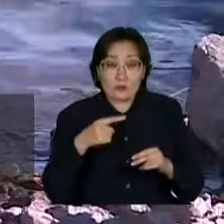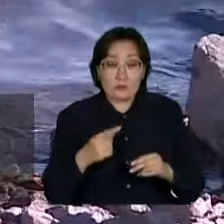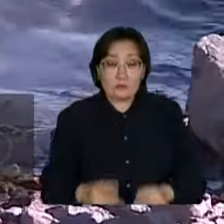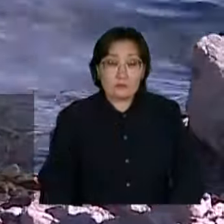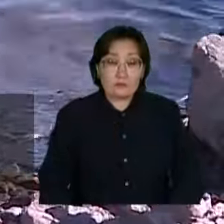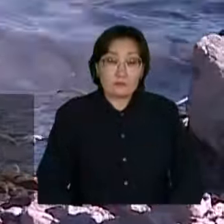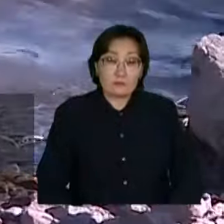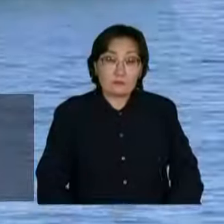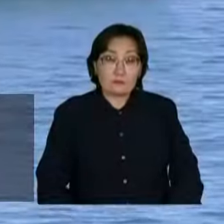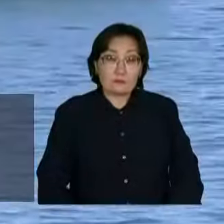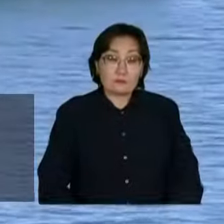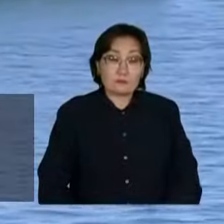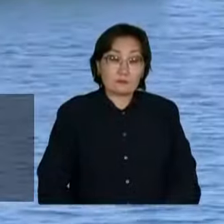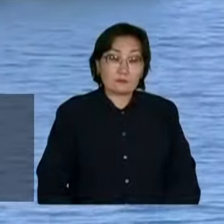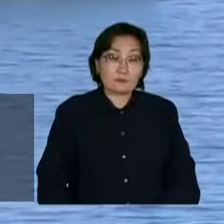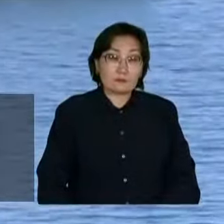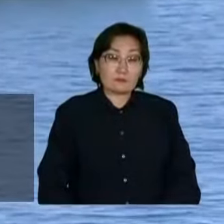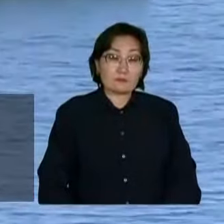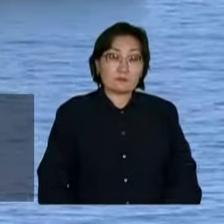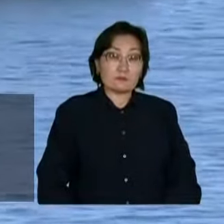бар. Мақсат Бисенаев, Айнұр